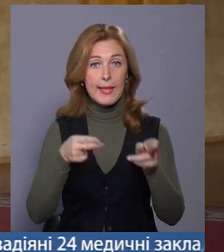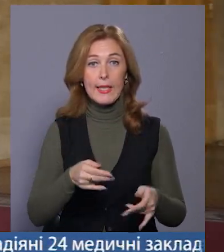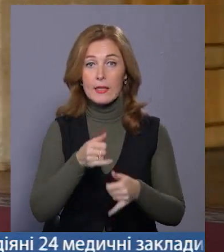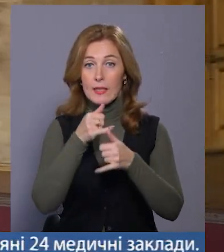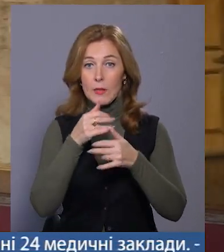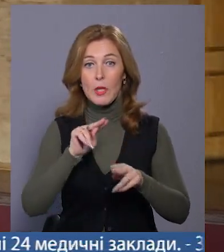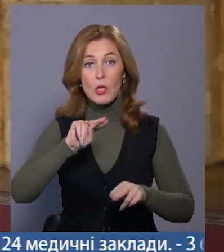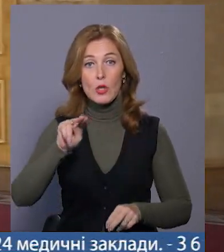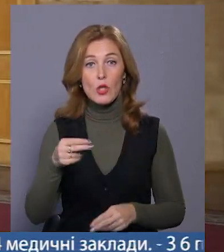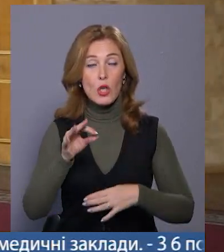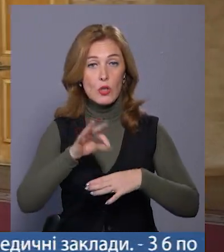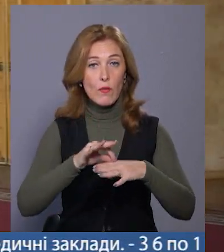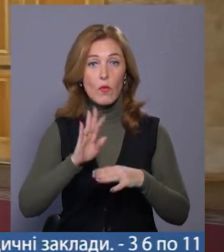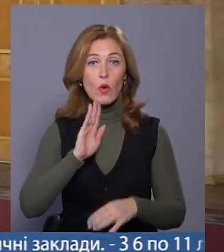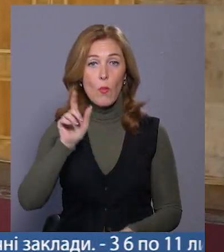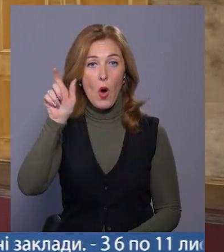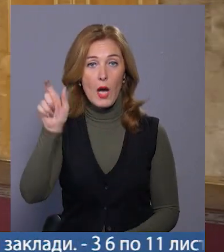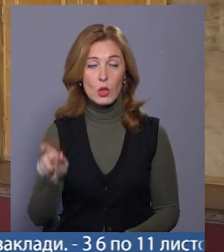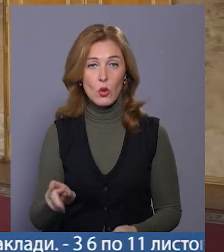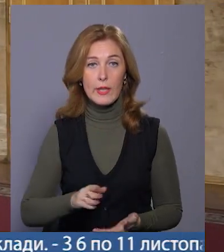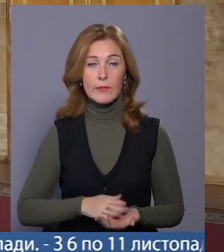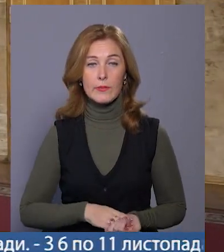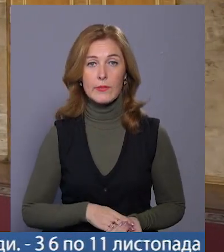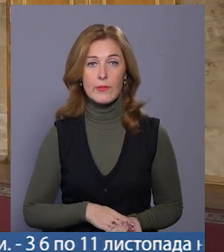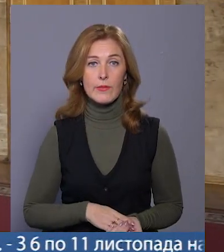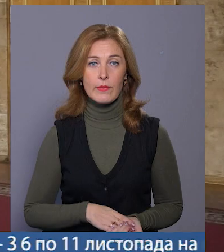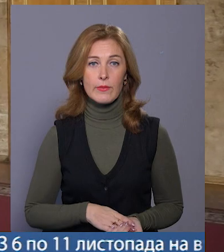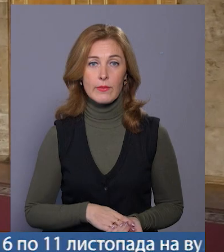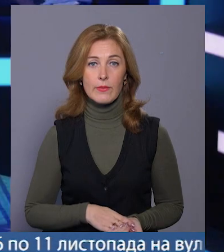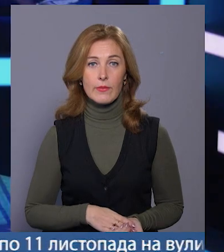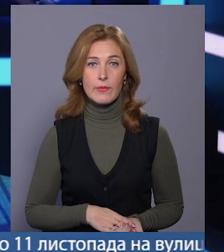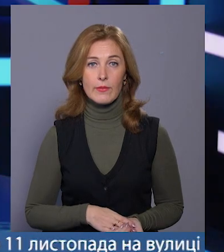хворобу акторки. Ольга Несмельна, Юрій Старушкін. Новини міста.